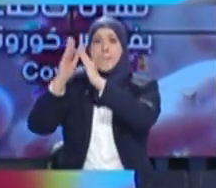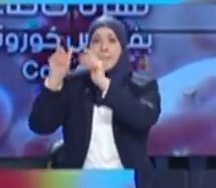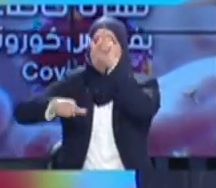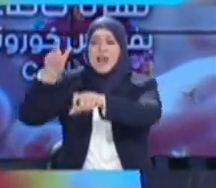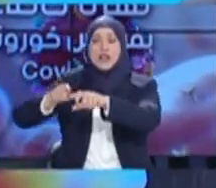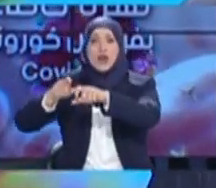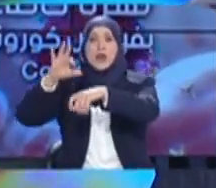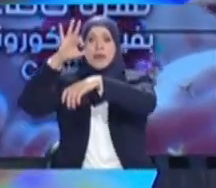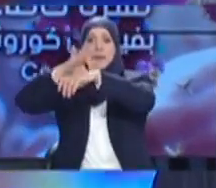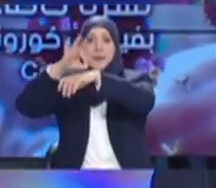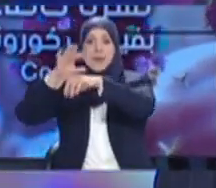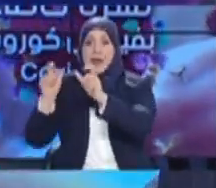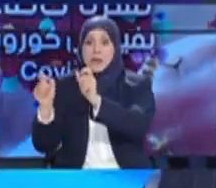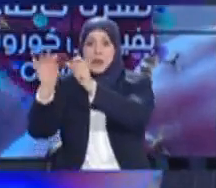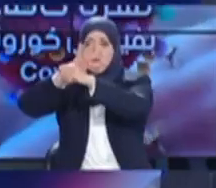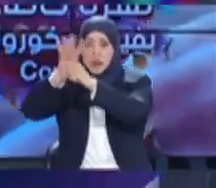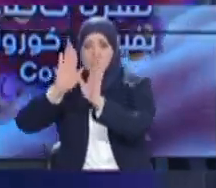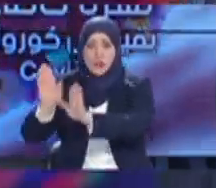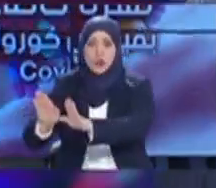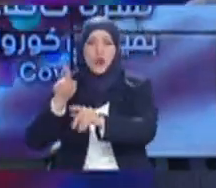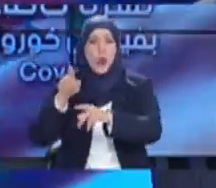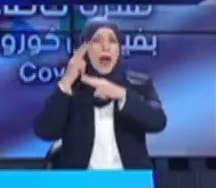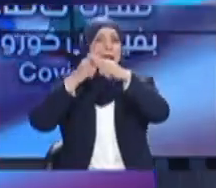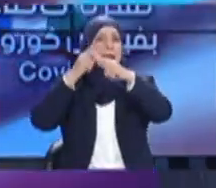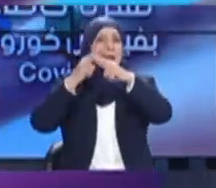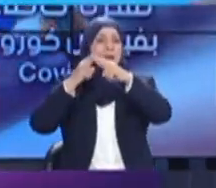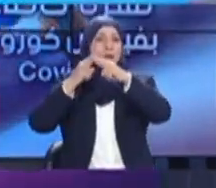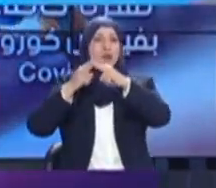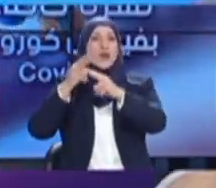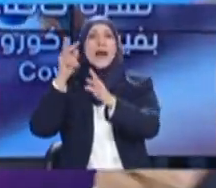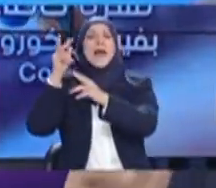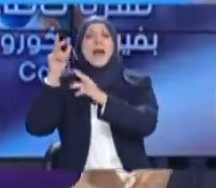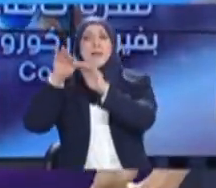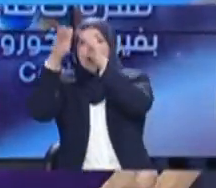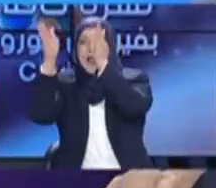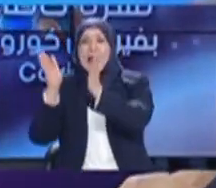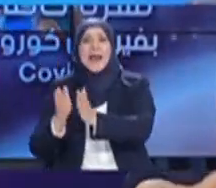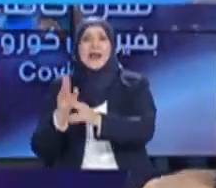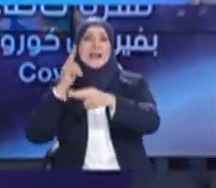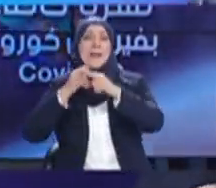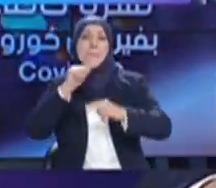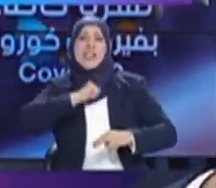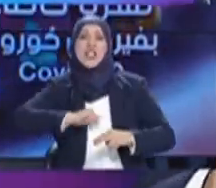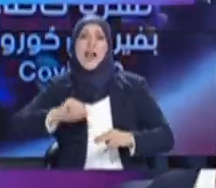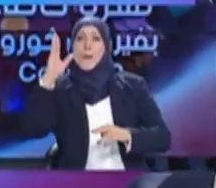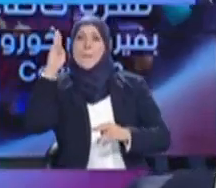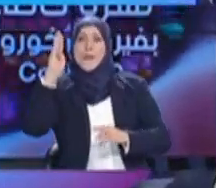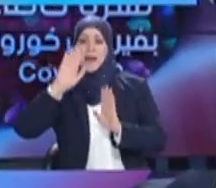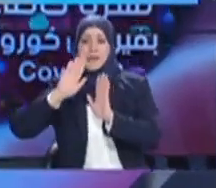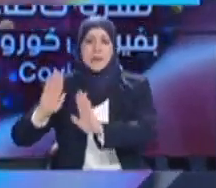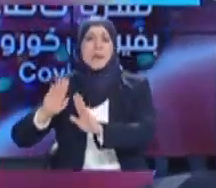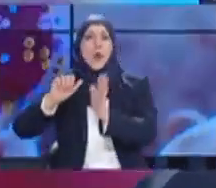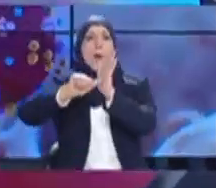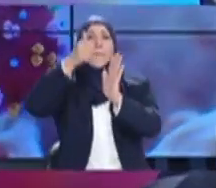للمشكل نتاع الكوفيد 19. هو قسم الجراحه باه خاطر هو من وقت اللي تبناه كان مشغول للعيادات